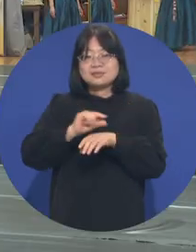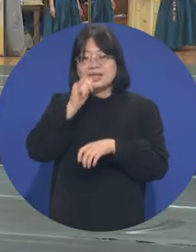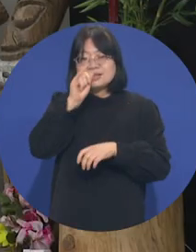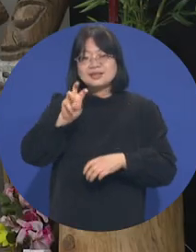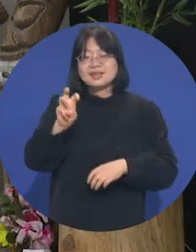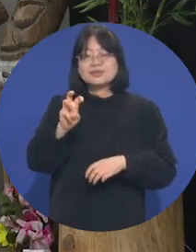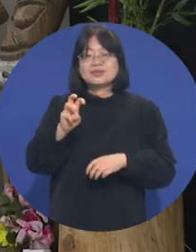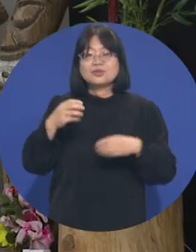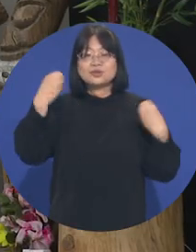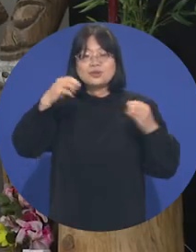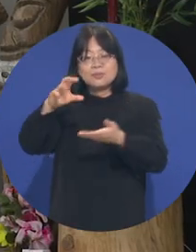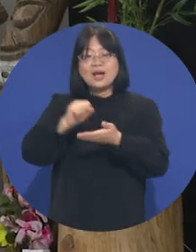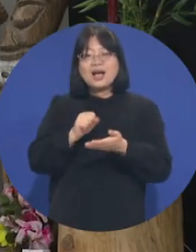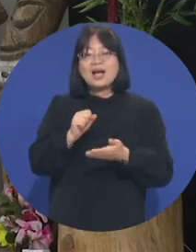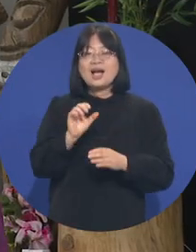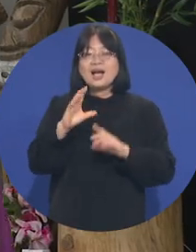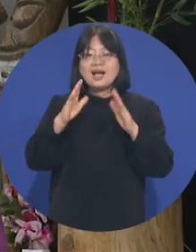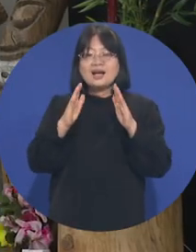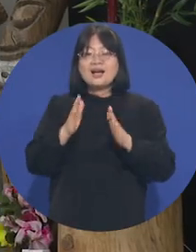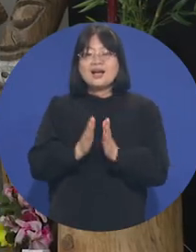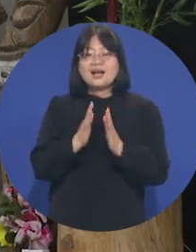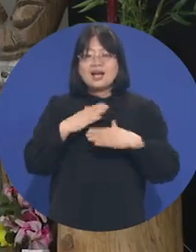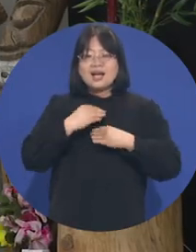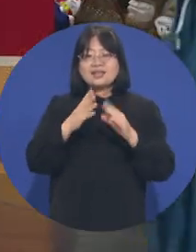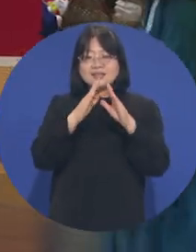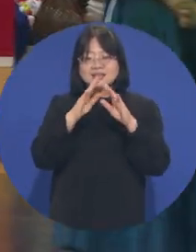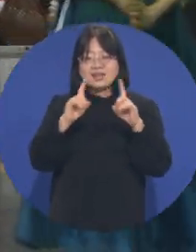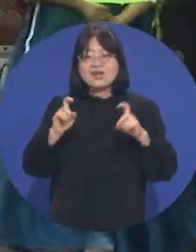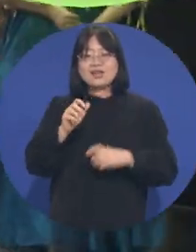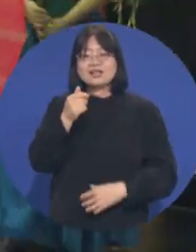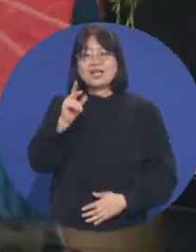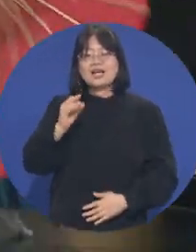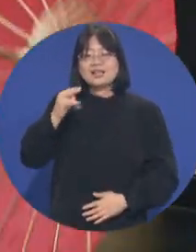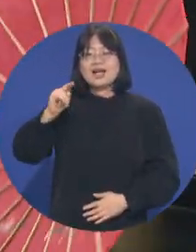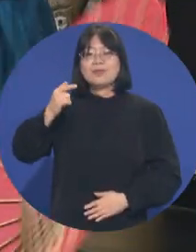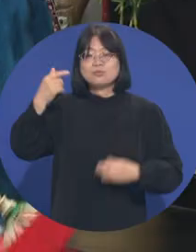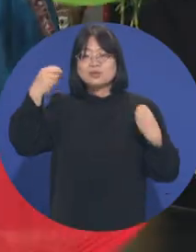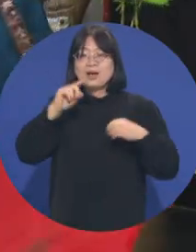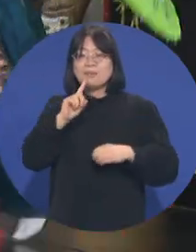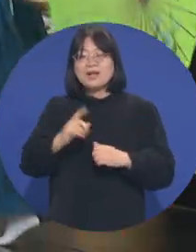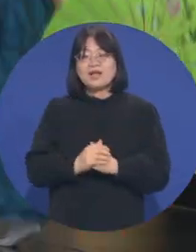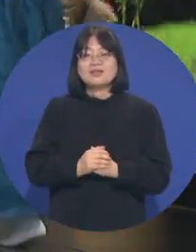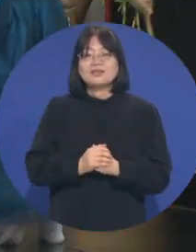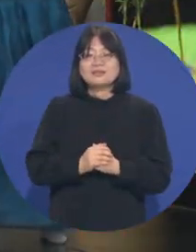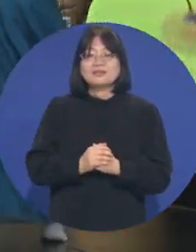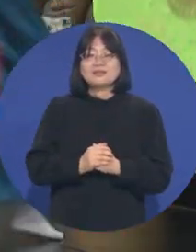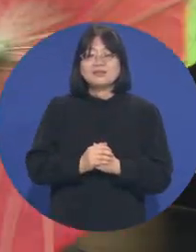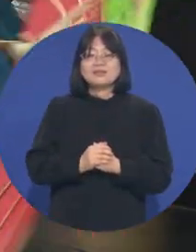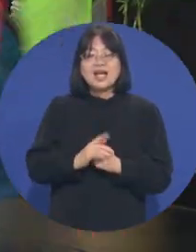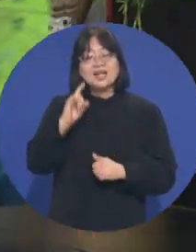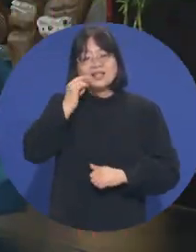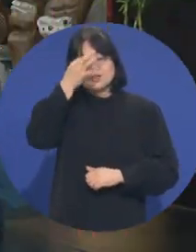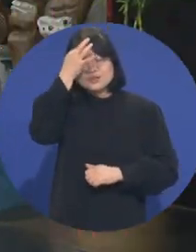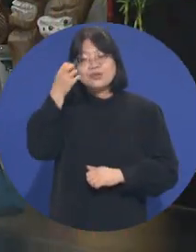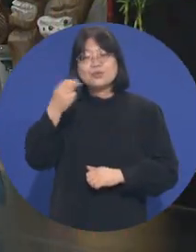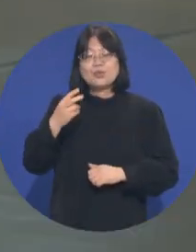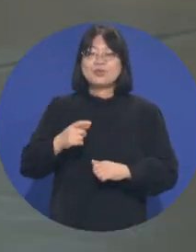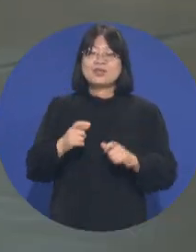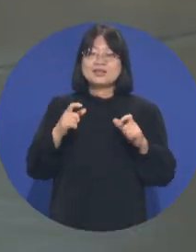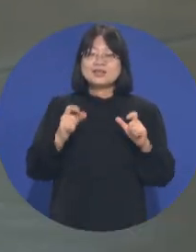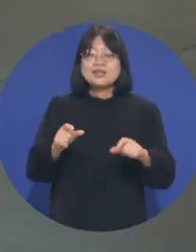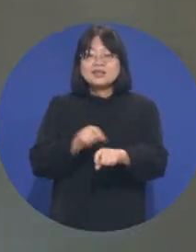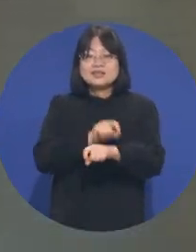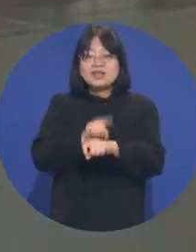30여 가지 춤을 모아 안성 향당무라고 합니다. 향토성이 강하고 묘기와 유희적 요소 등의 예술성을